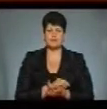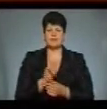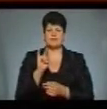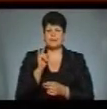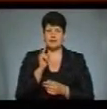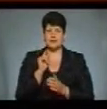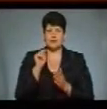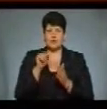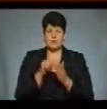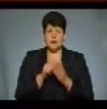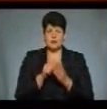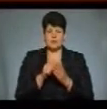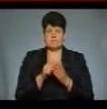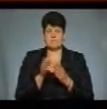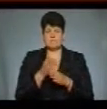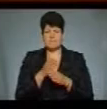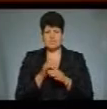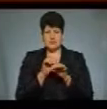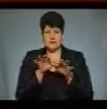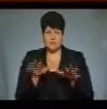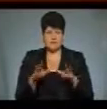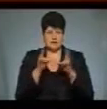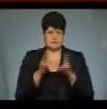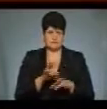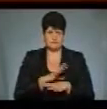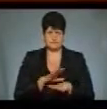Дитина потрапила поміж гілля, тому не травмувалася.